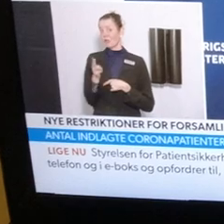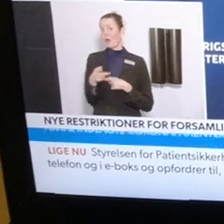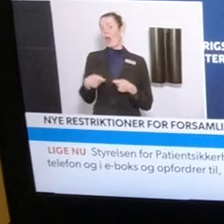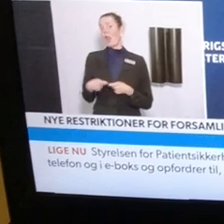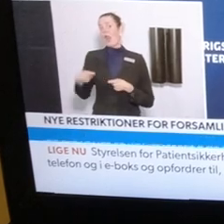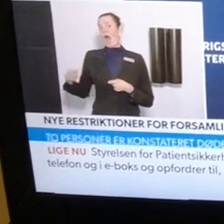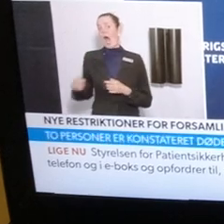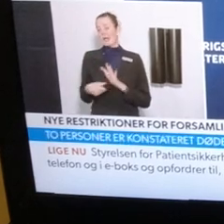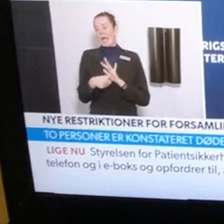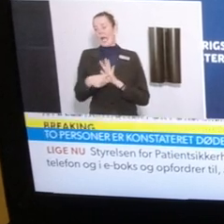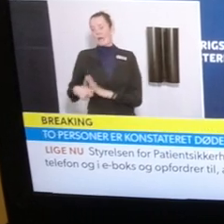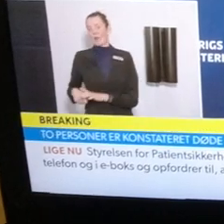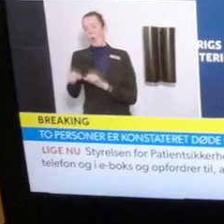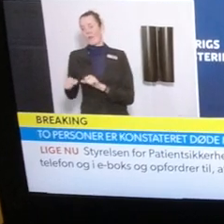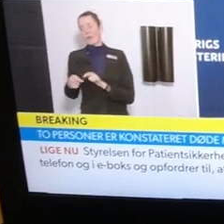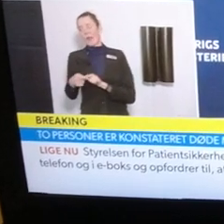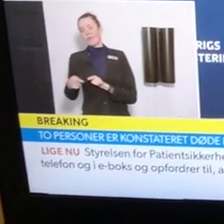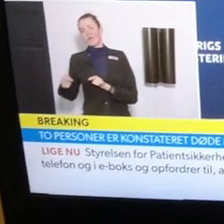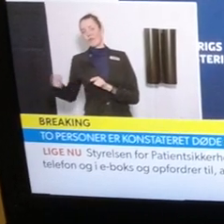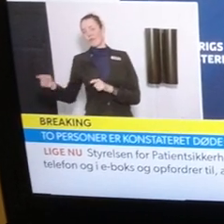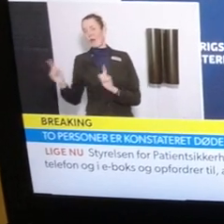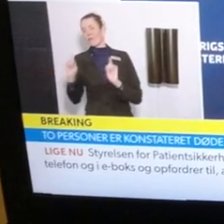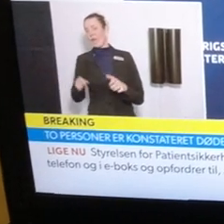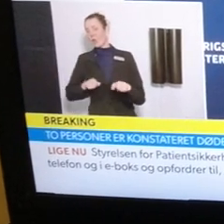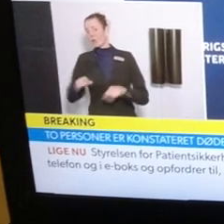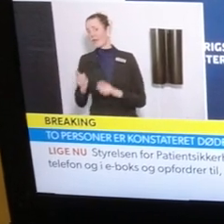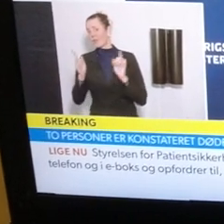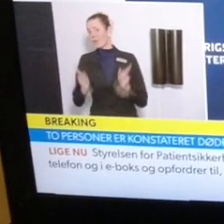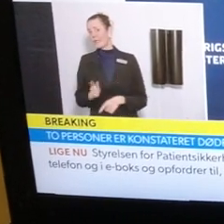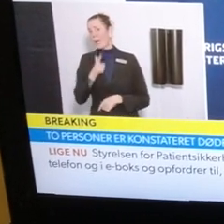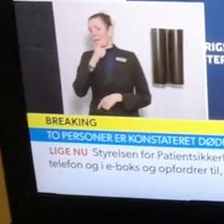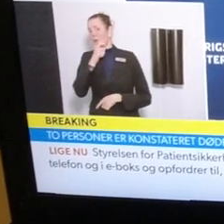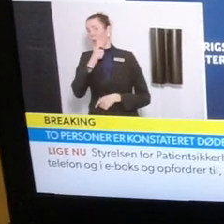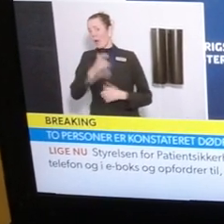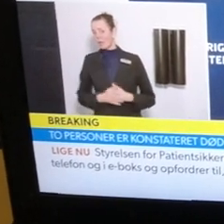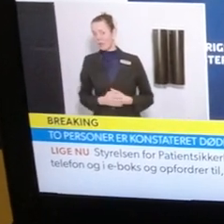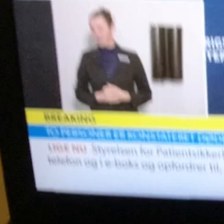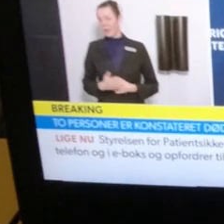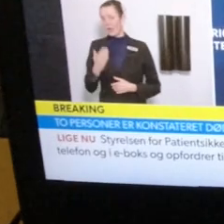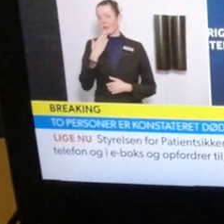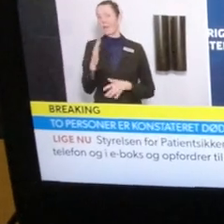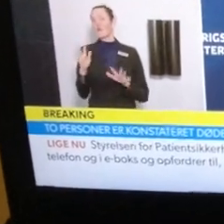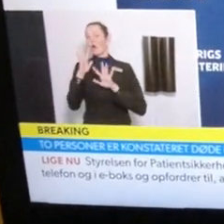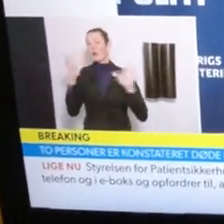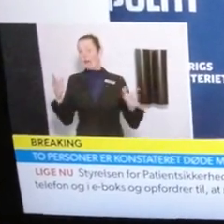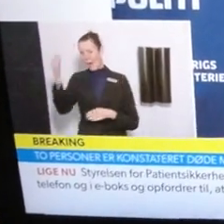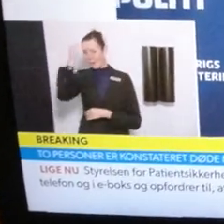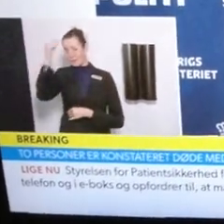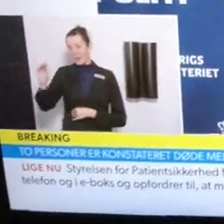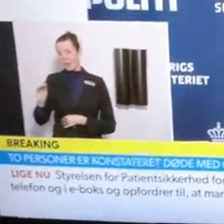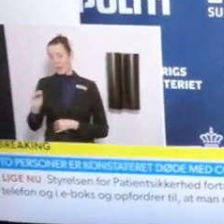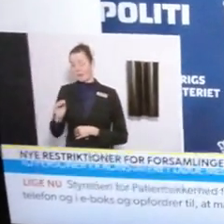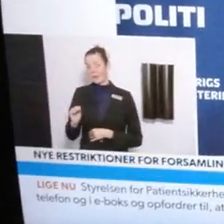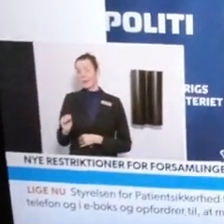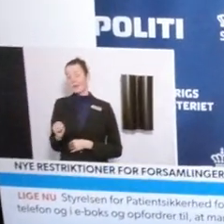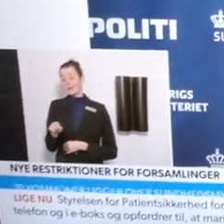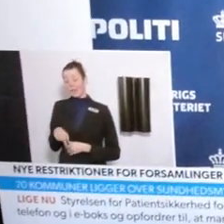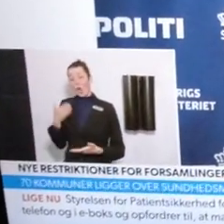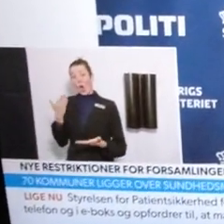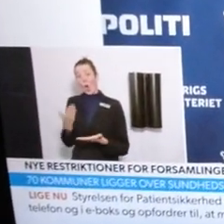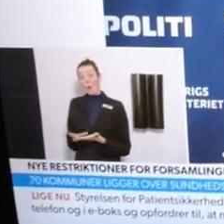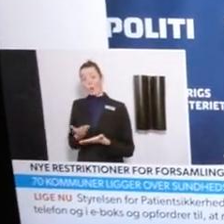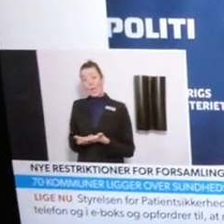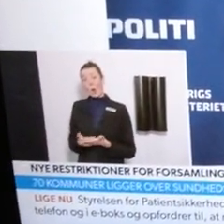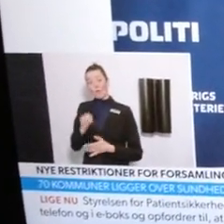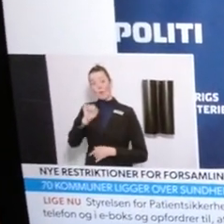som vi ser ind i. Og derfor så også en klar besked. Det er vores allesammens opgave at få den her epidemi